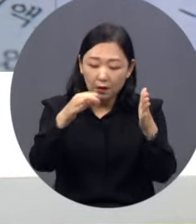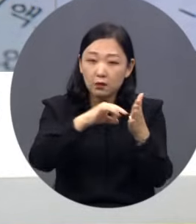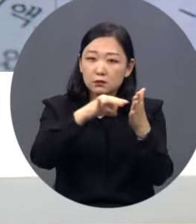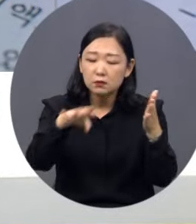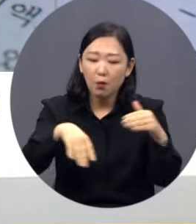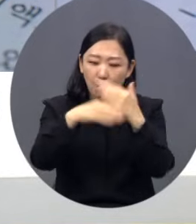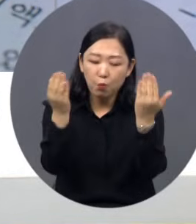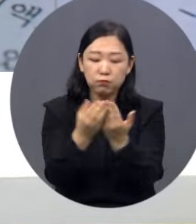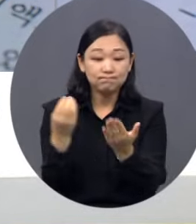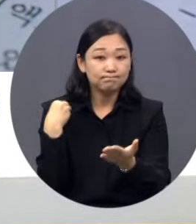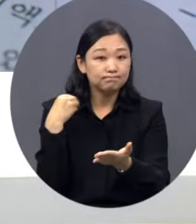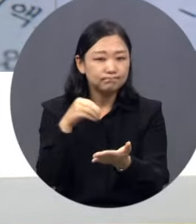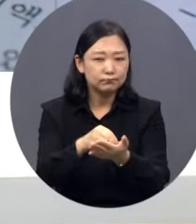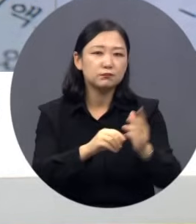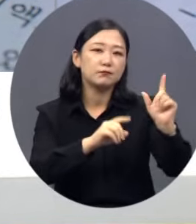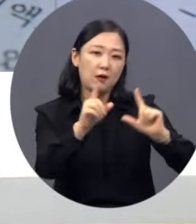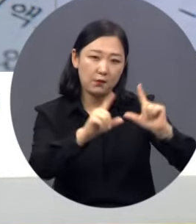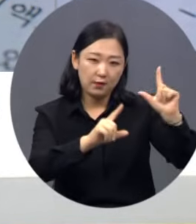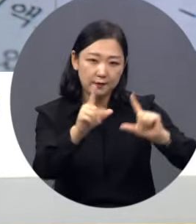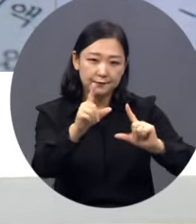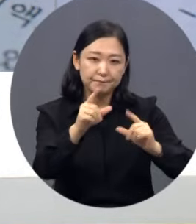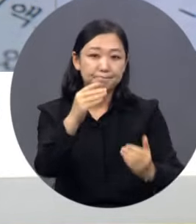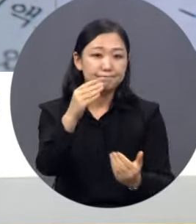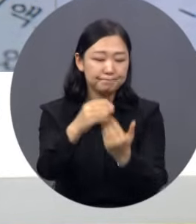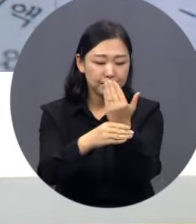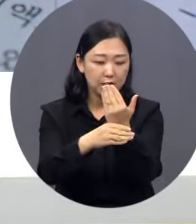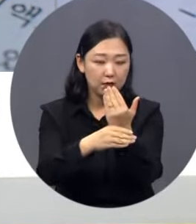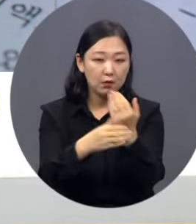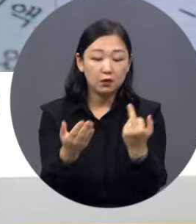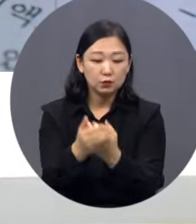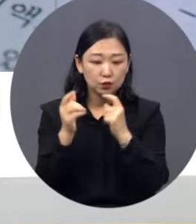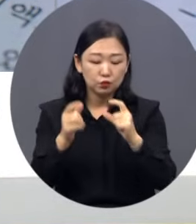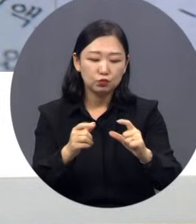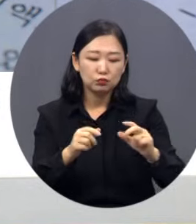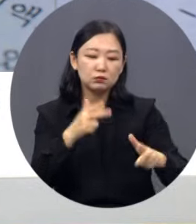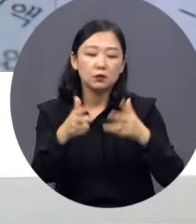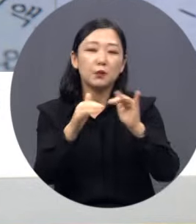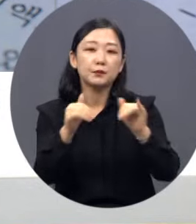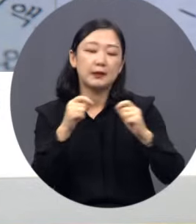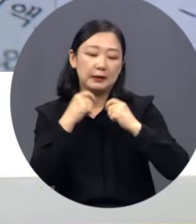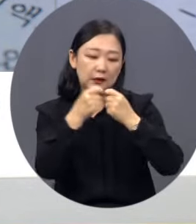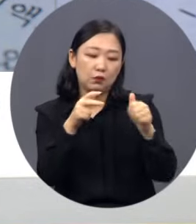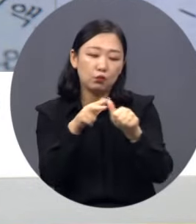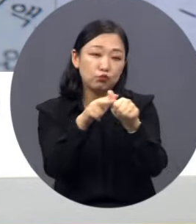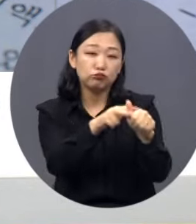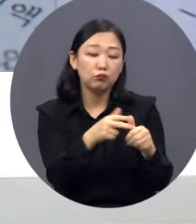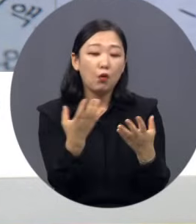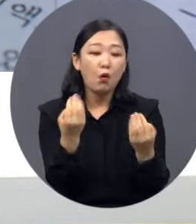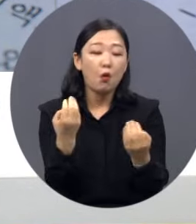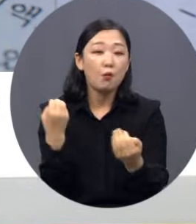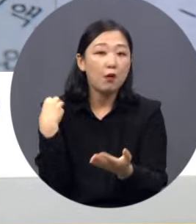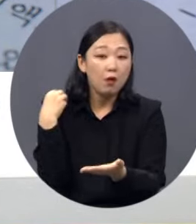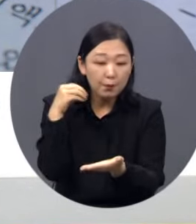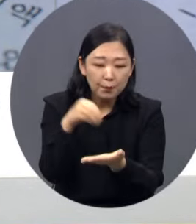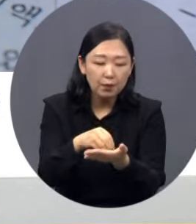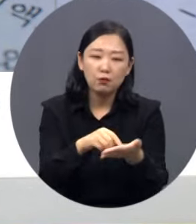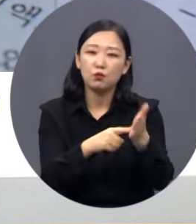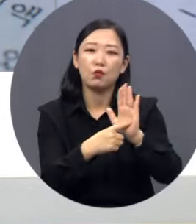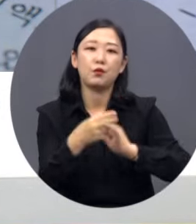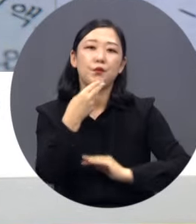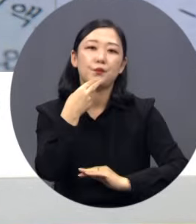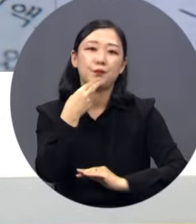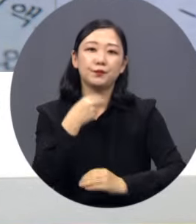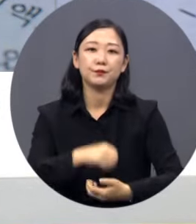세금을 모두 돌려 줘야 하는 상황인데 제주도는 사업자의 개인 정보라면 얼마나 돌려 받았는지 공개하지